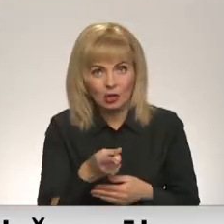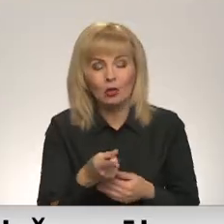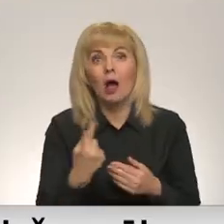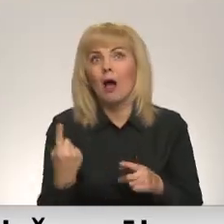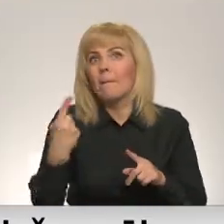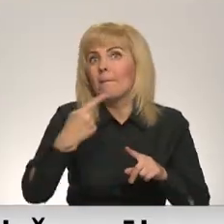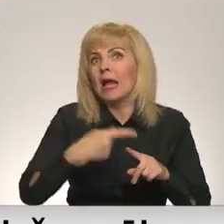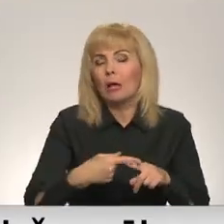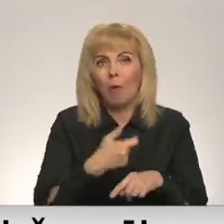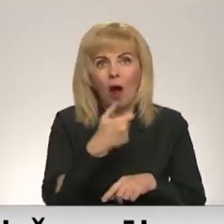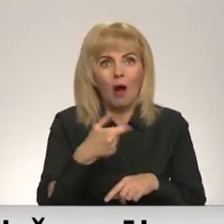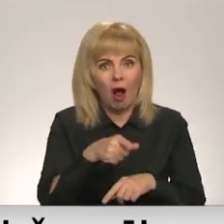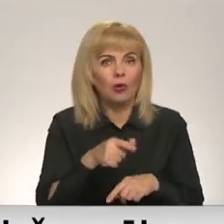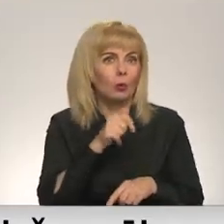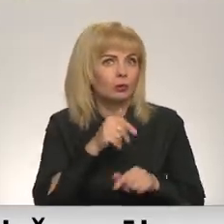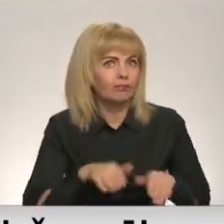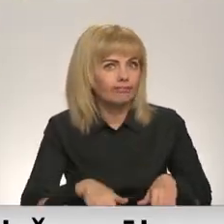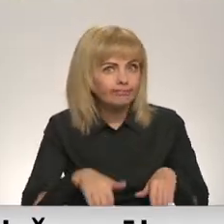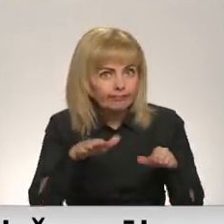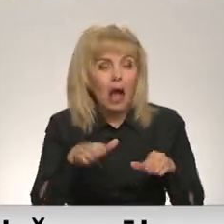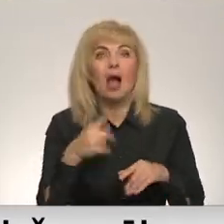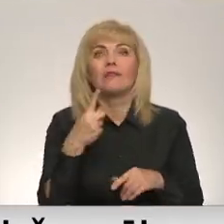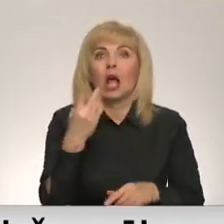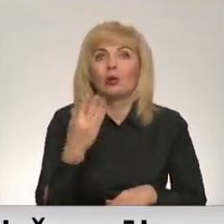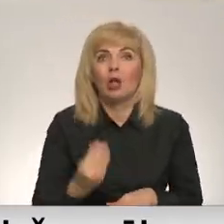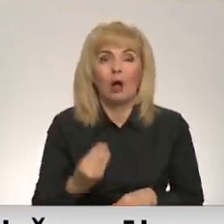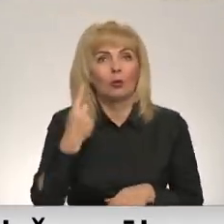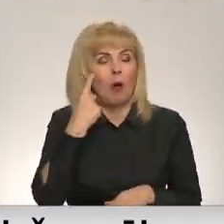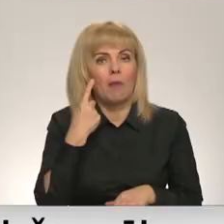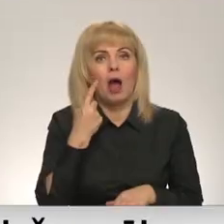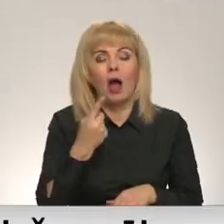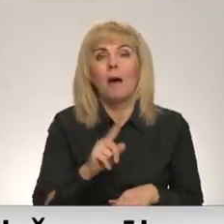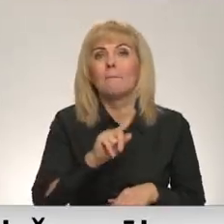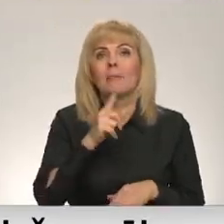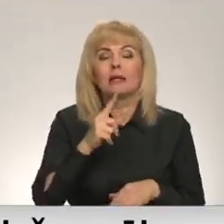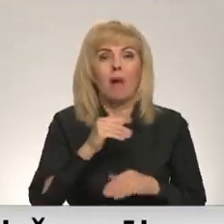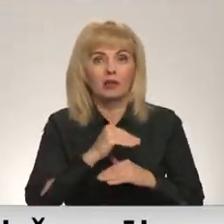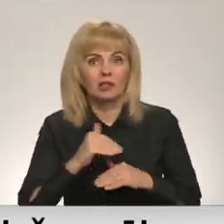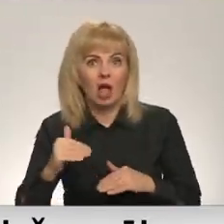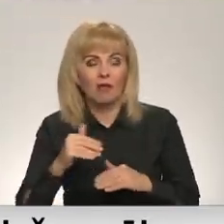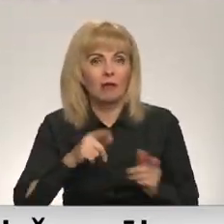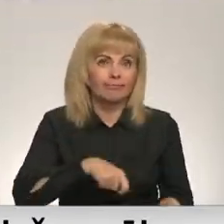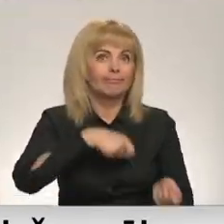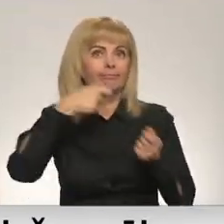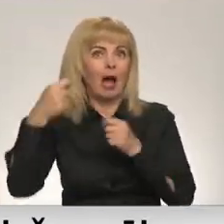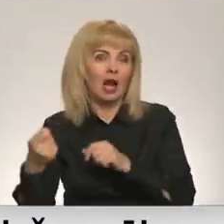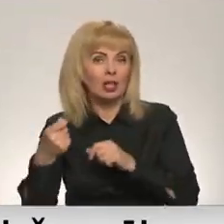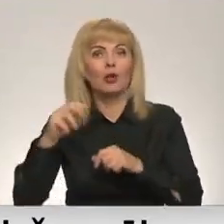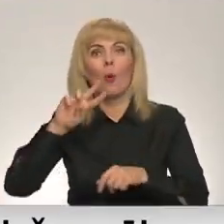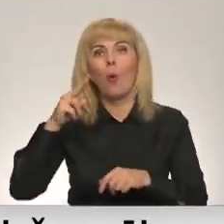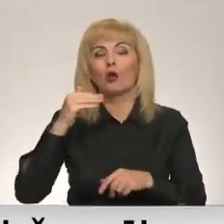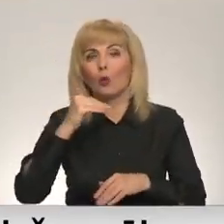Šogad pirmais gads, kad mums tā. Nu, vienu dienu es jau domāju, ko man no pirmā stāva pārnest uz otro